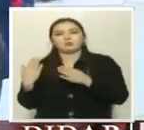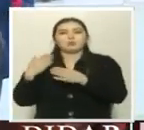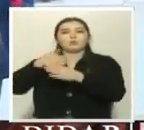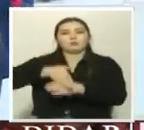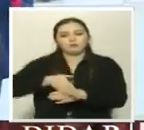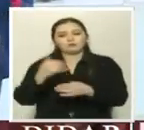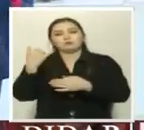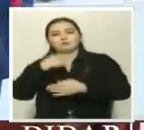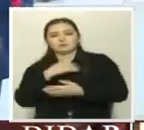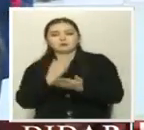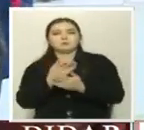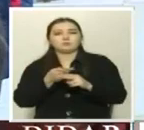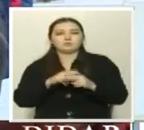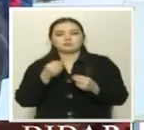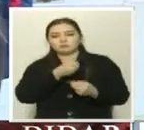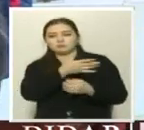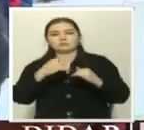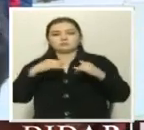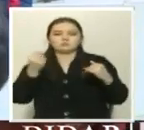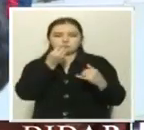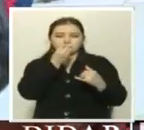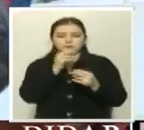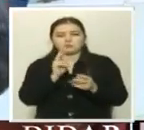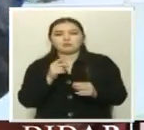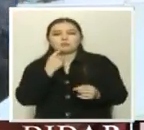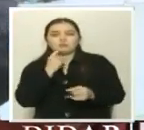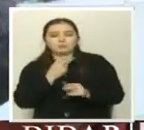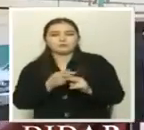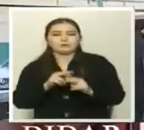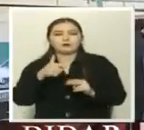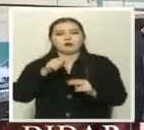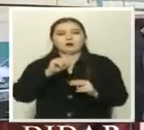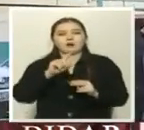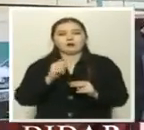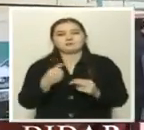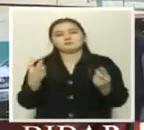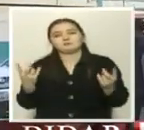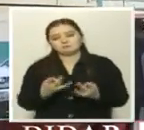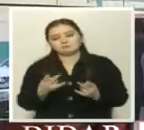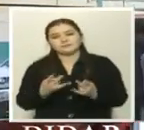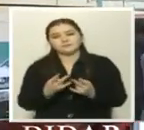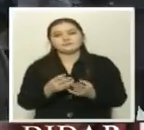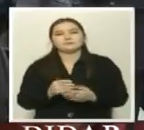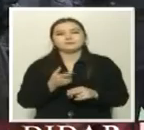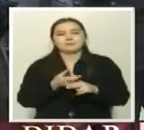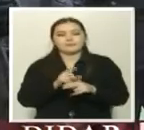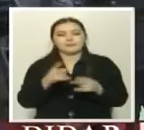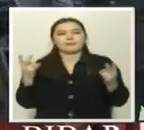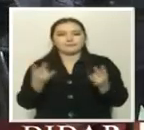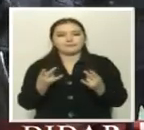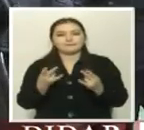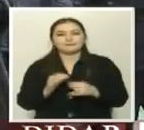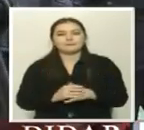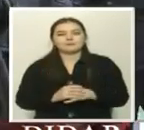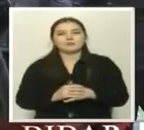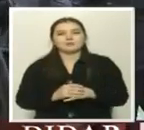отыр. Бұл үйде айта берсең проблемалар көп, бірақ соның ішінде маңыздысы бұл газ. Көгілдір отын болмаған соң тұрғындар электр тоғын тұтынып отыр.